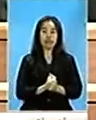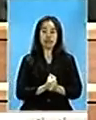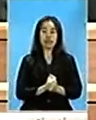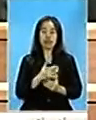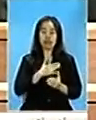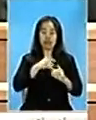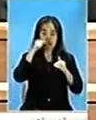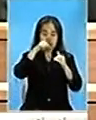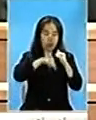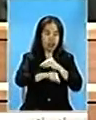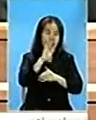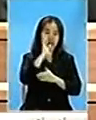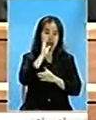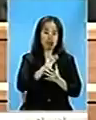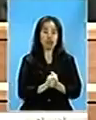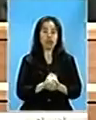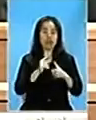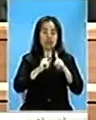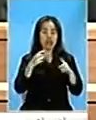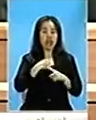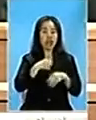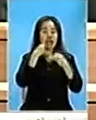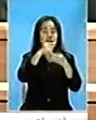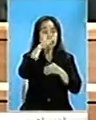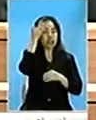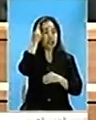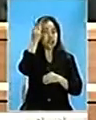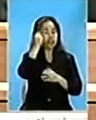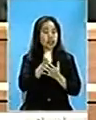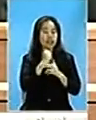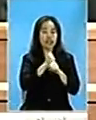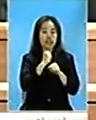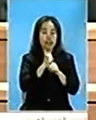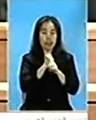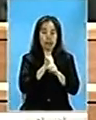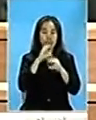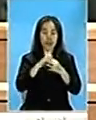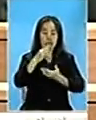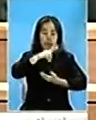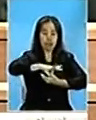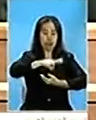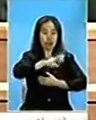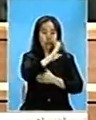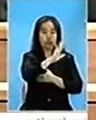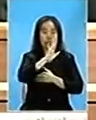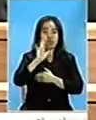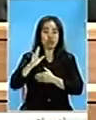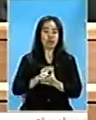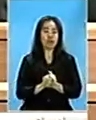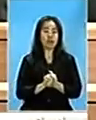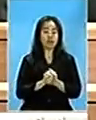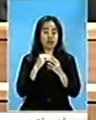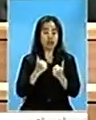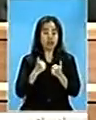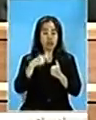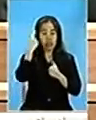ไม่ลงลึกแล้วครับเพียงแต่ว่าอยากจะให้เราได้ช่วยกันสร้าง จิตสำนึกในเรื่องนี้ว่าจริงๆแล้วค